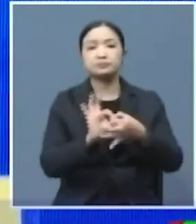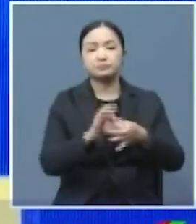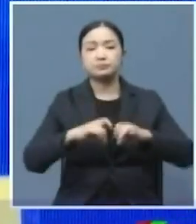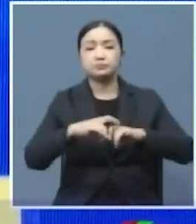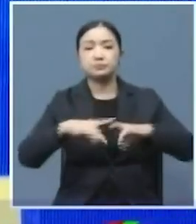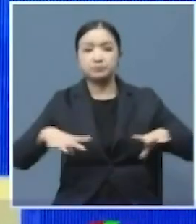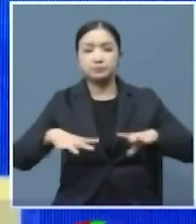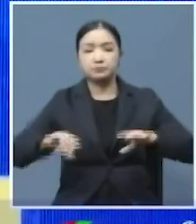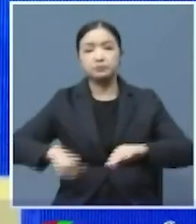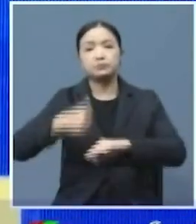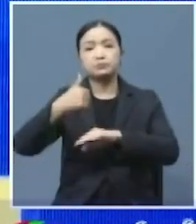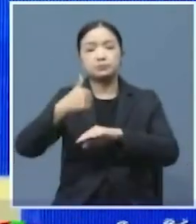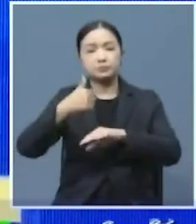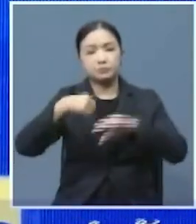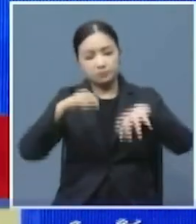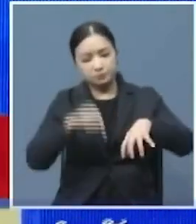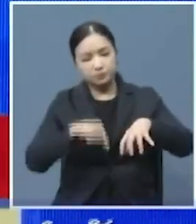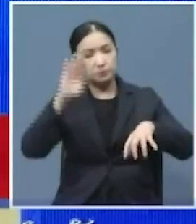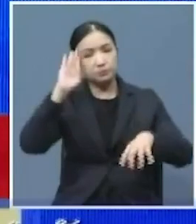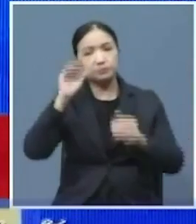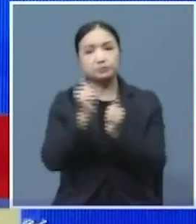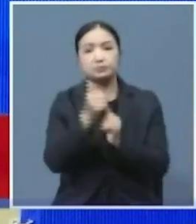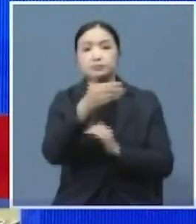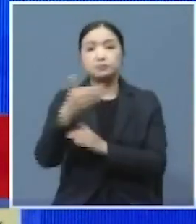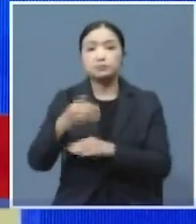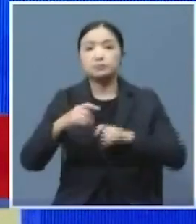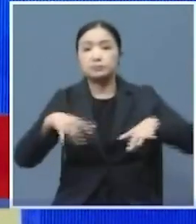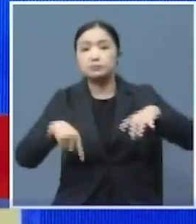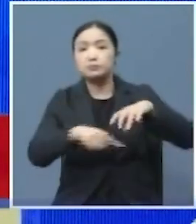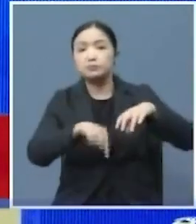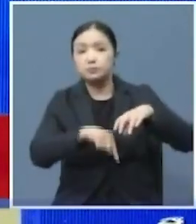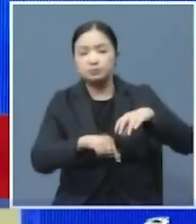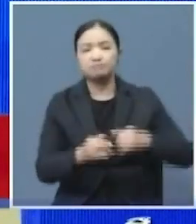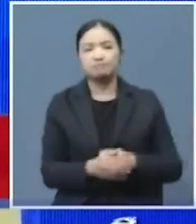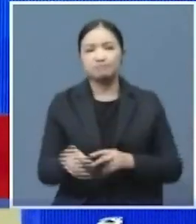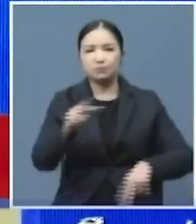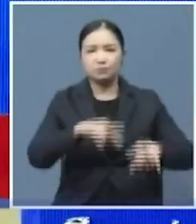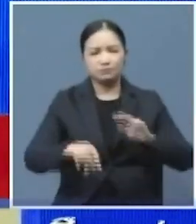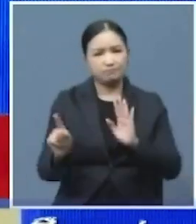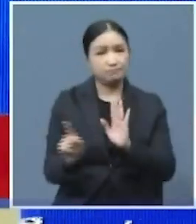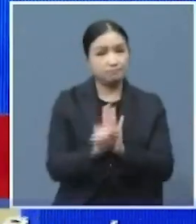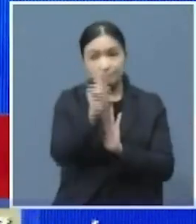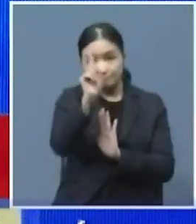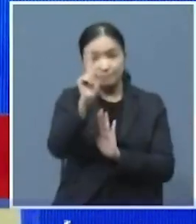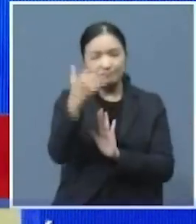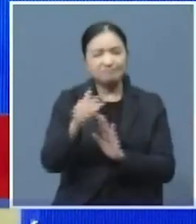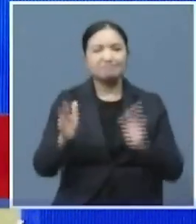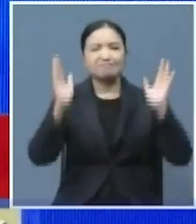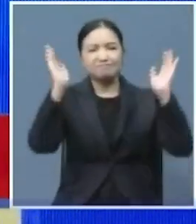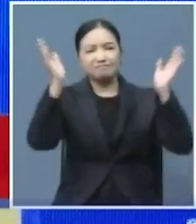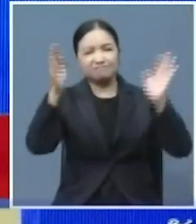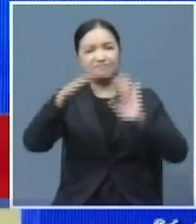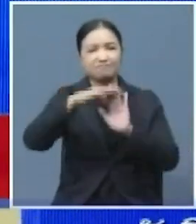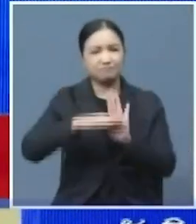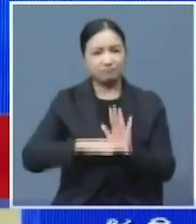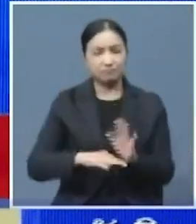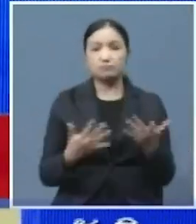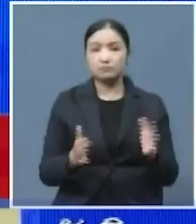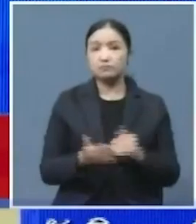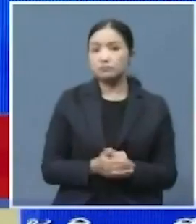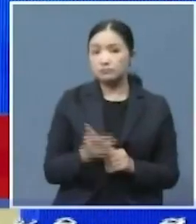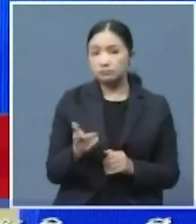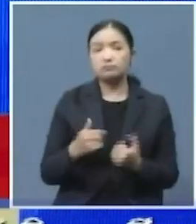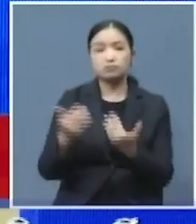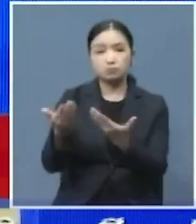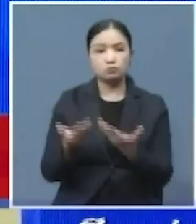ความขัดแย้งภายในสำนักงานตำรวจแห่งชาตินะครับแถลงความคืบหน้าการตรวจสอบเป็นครั้งแรกเลยนะฮะที่สำนักงานตำรวจแห่งชาติก็